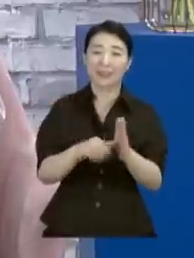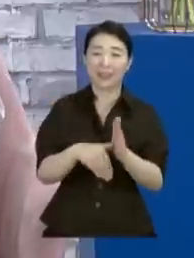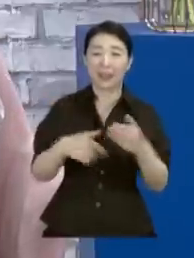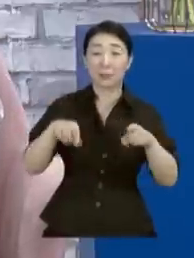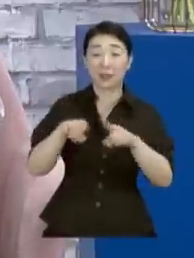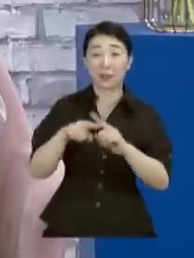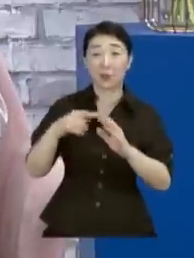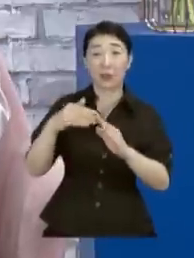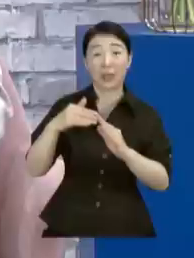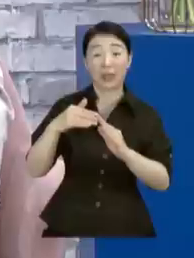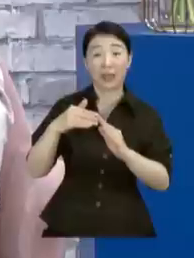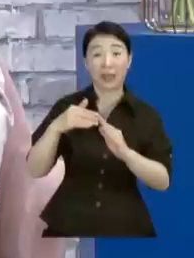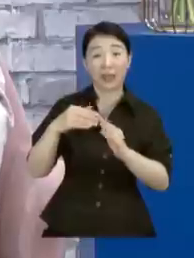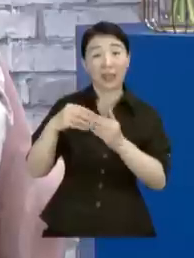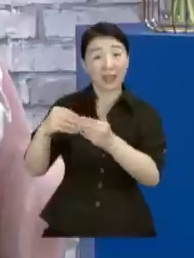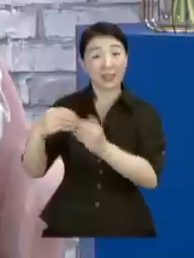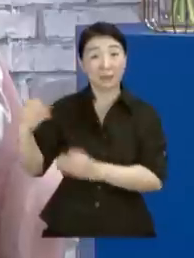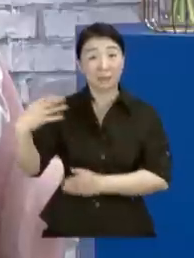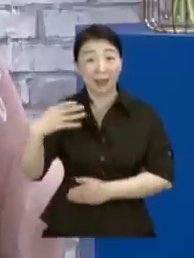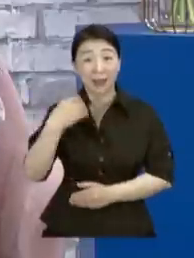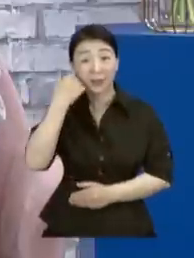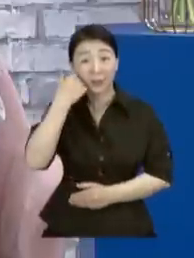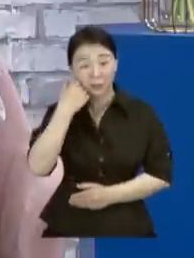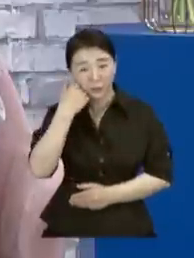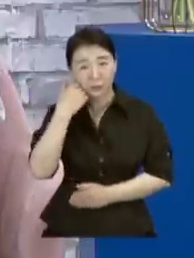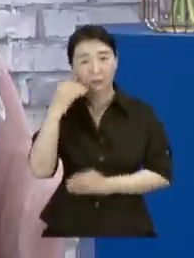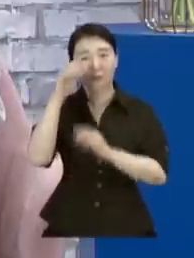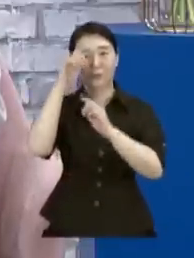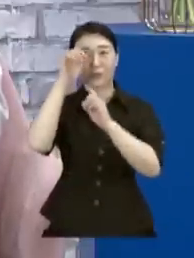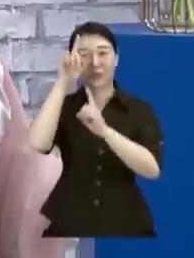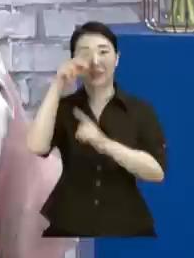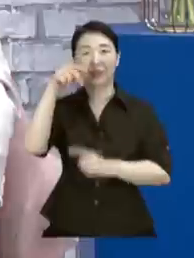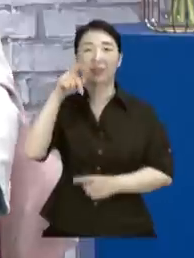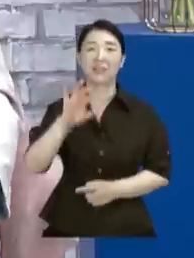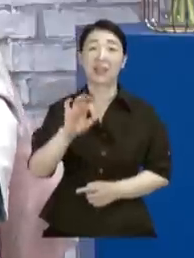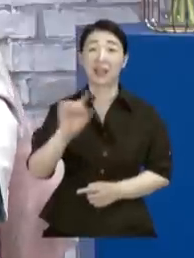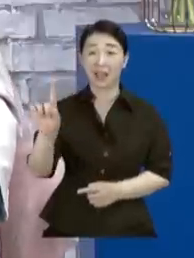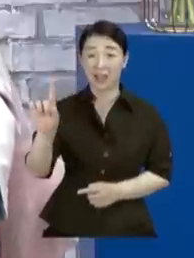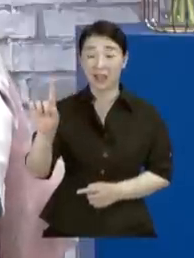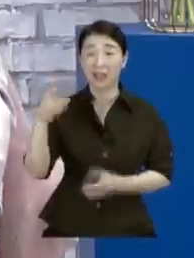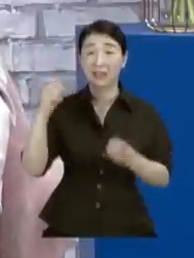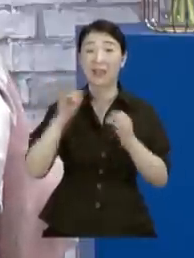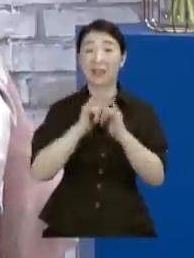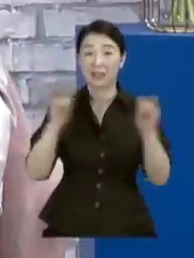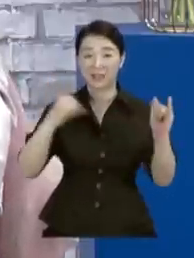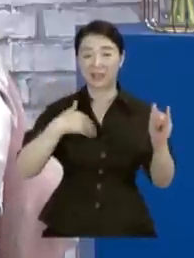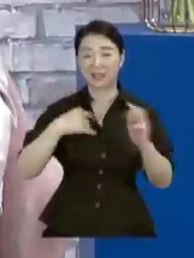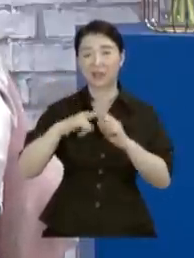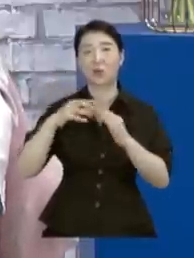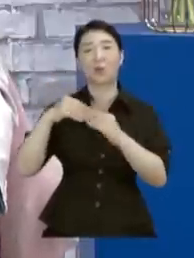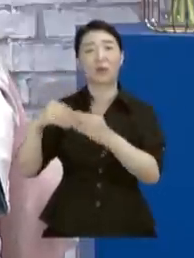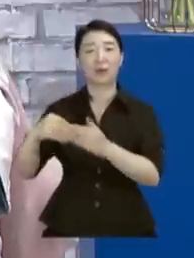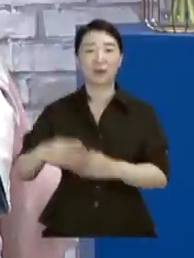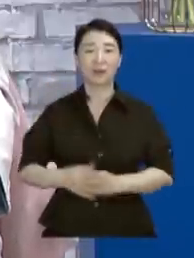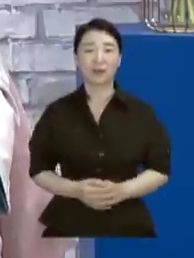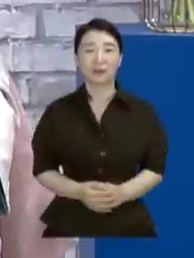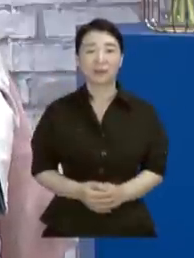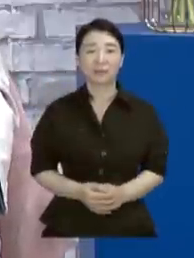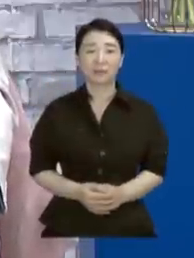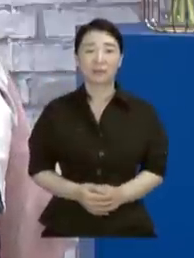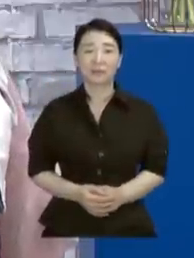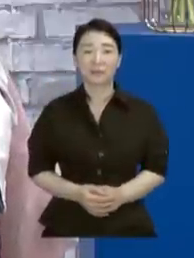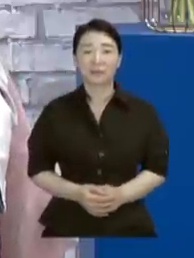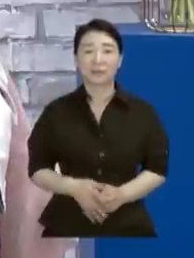교회 가자고 했던. 아. 네, 저는 탤런트 이상아 씨. 오. 상아 씨가 저를 교회로 인도했어요. 오, 네. 그래요?